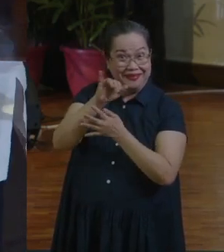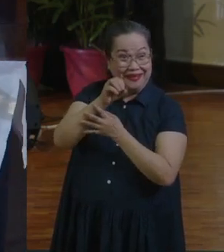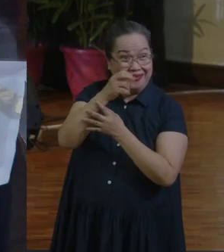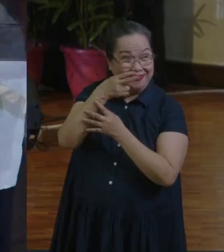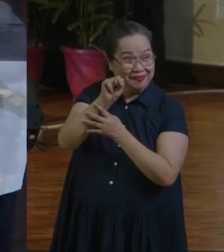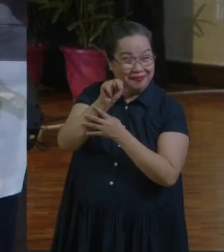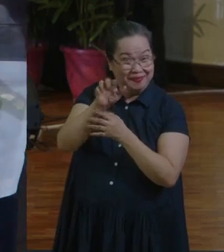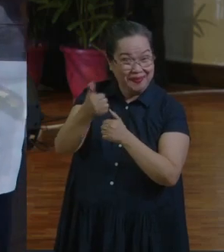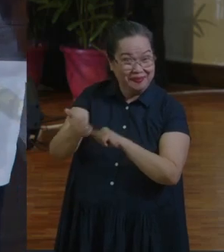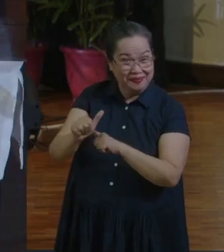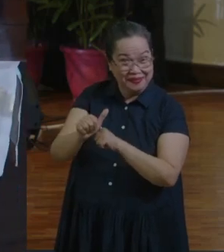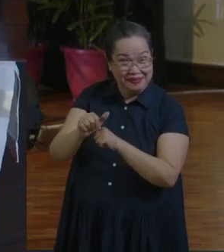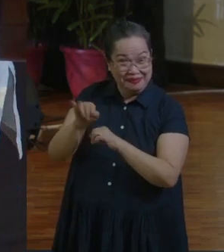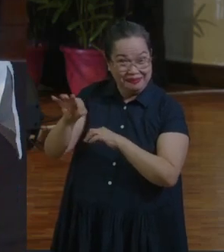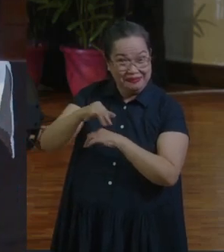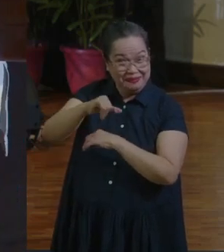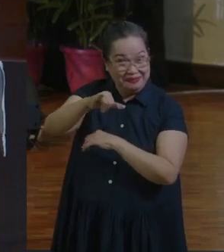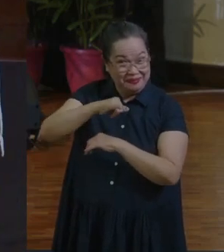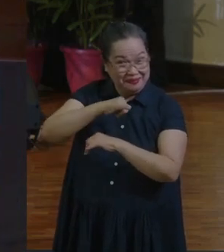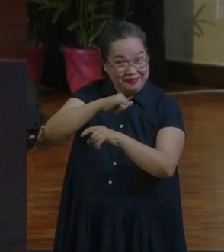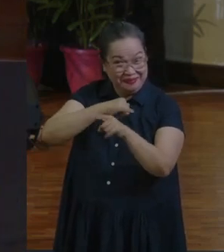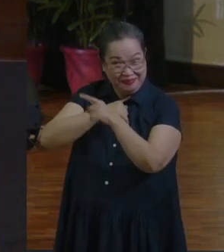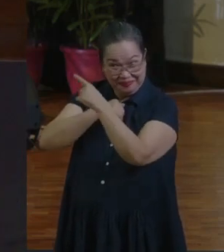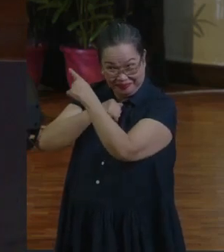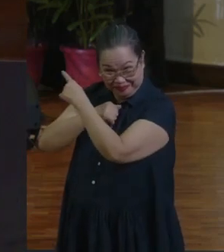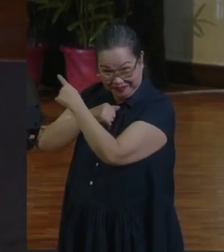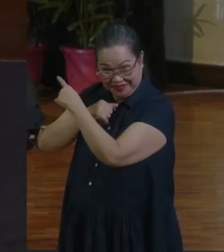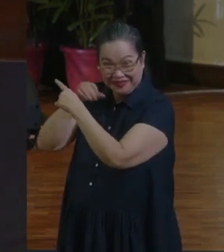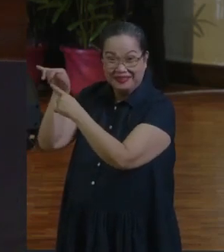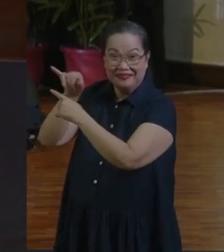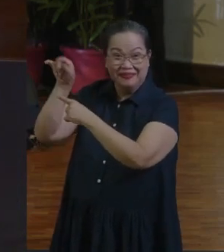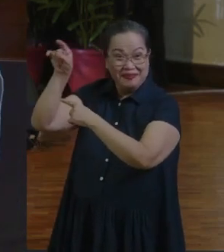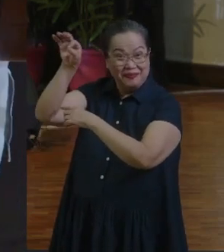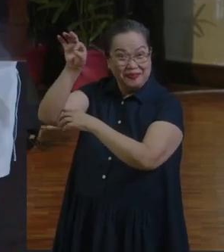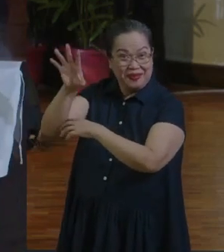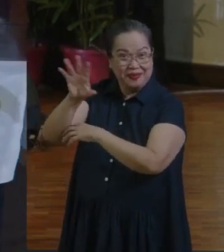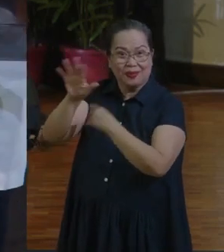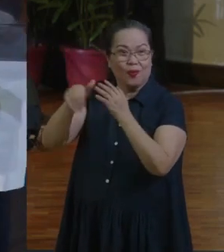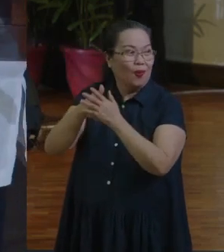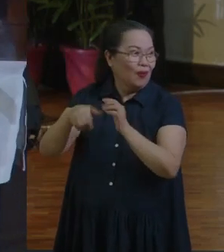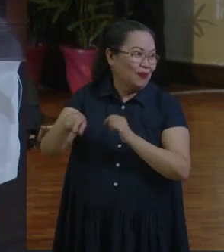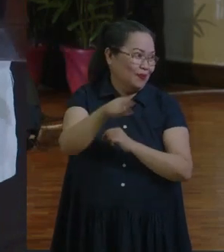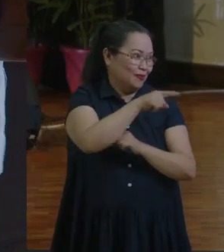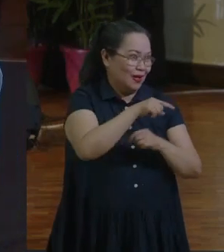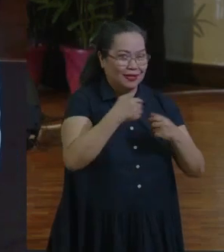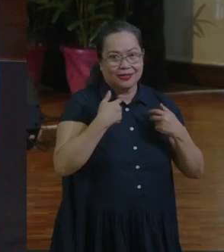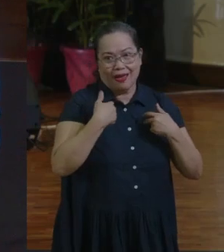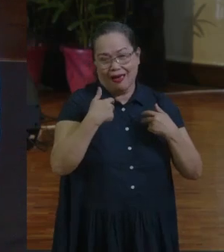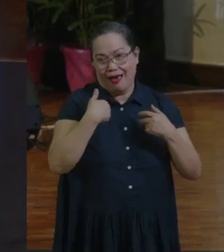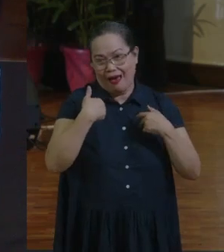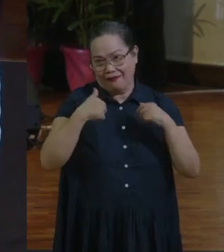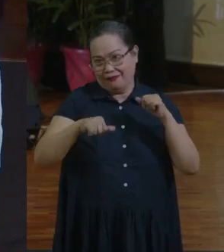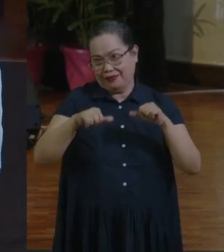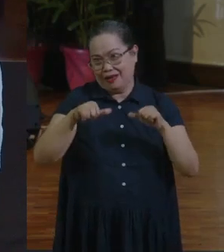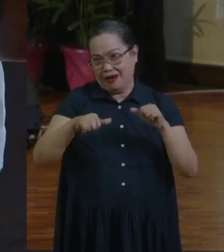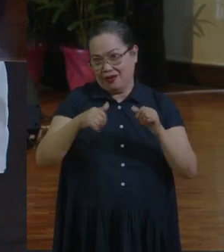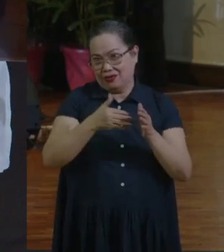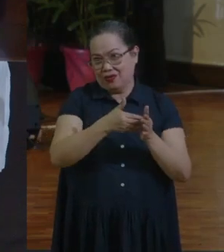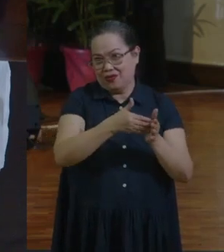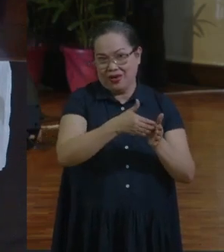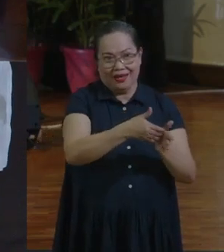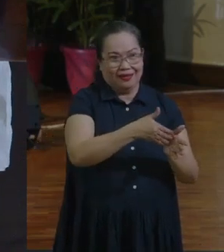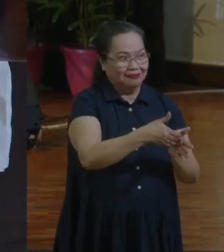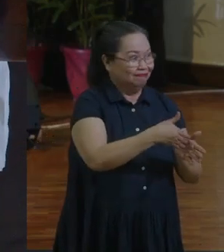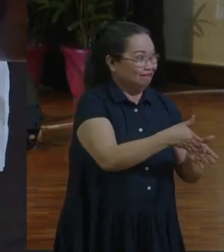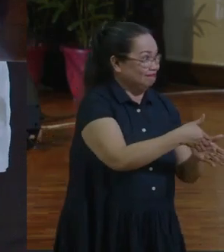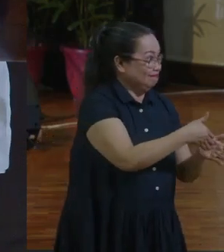ko, at marahil marami sa inyo ay pareho ko, lahat po tayo ay nagdaan na sa panahon